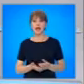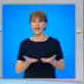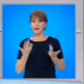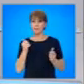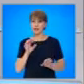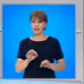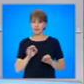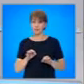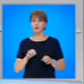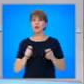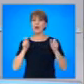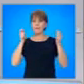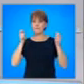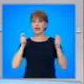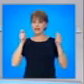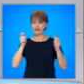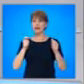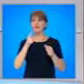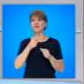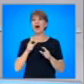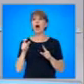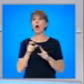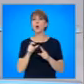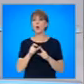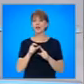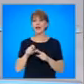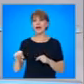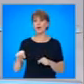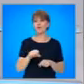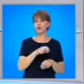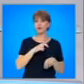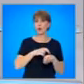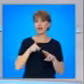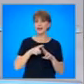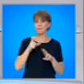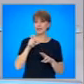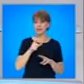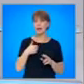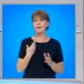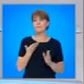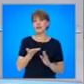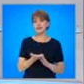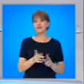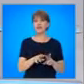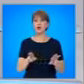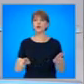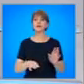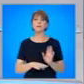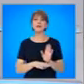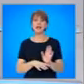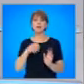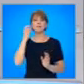На предизборен митинг концерт в община Руен, ръководството на ДПС представи кандидатите си за народни представители от Бургаския